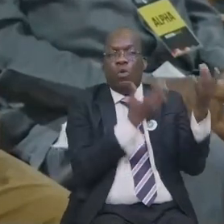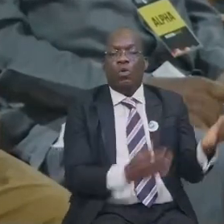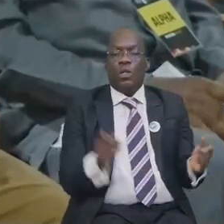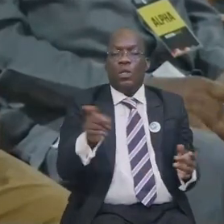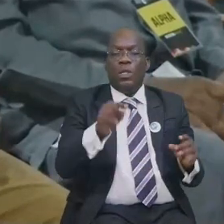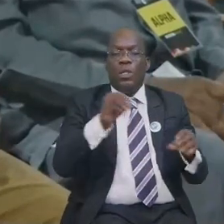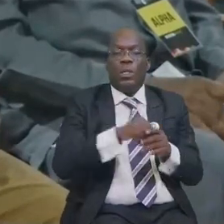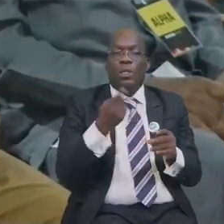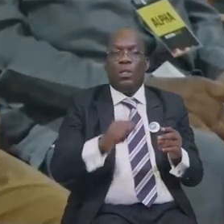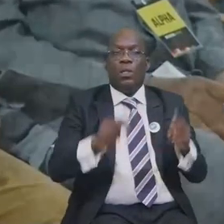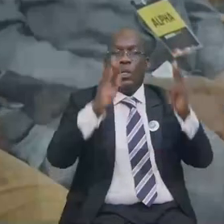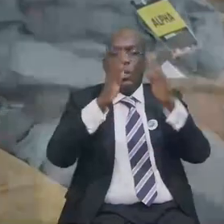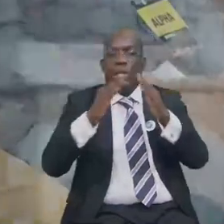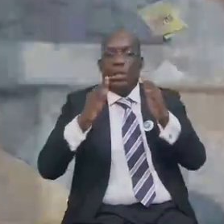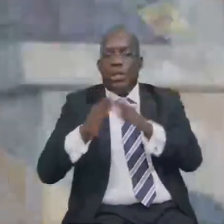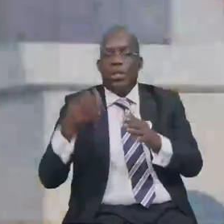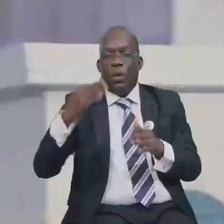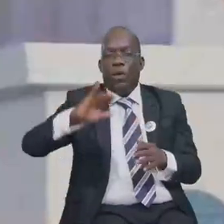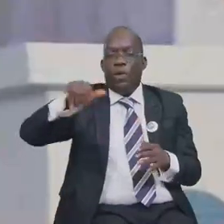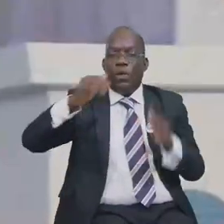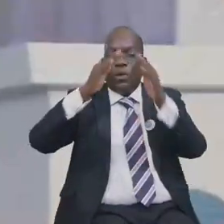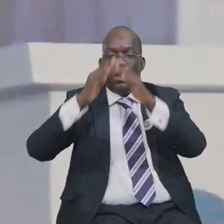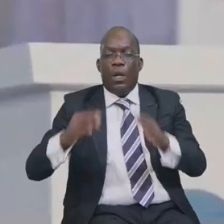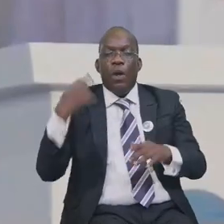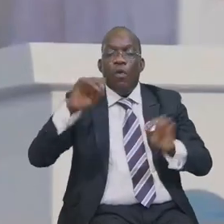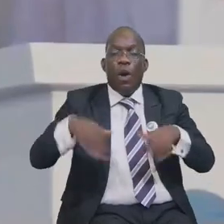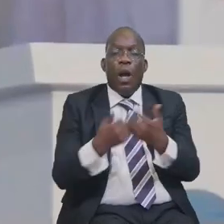Restez dans la vie de Jérusalem pendant 3 jours,